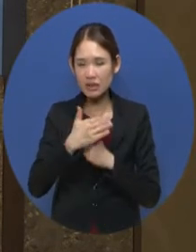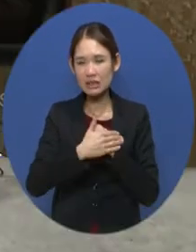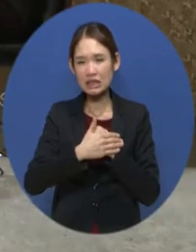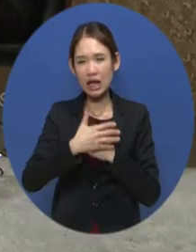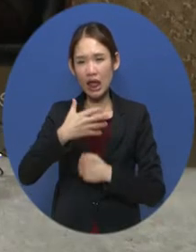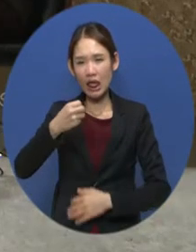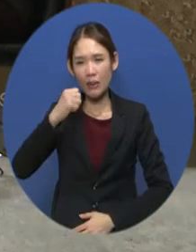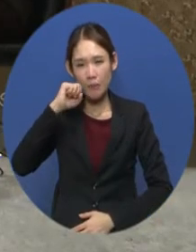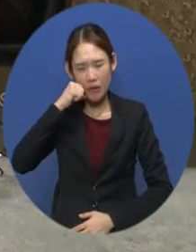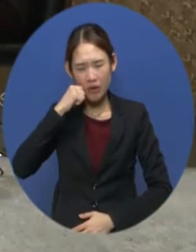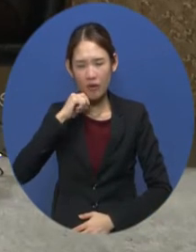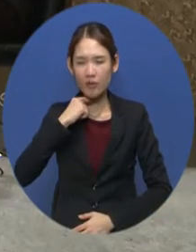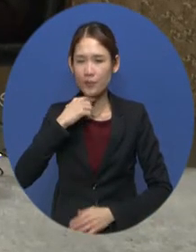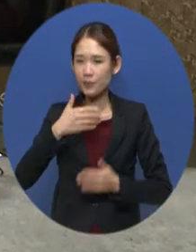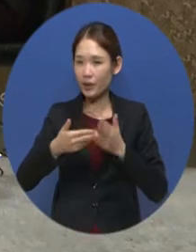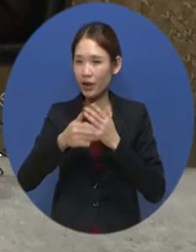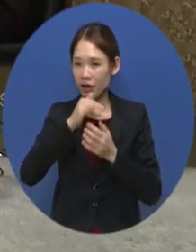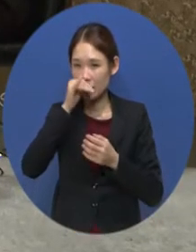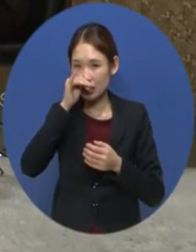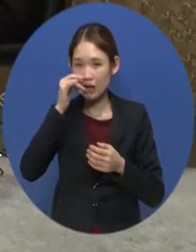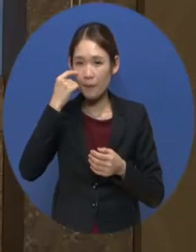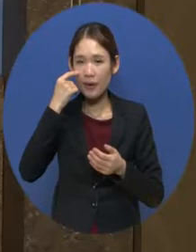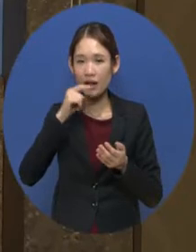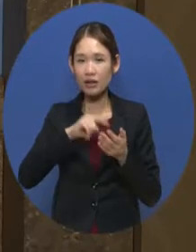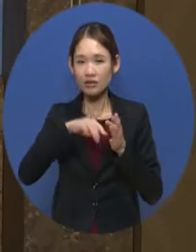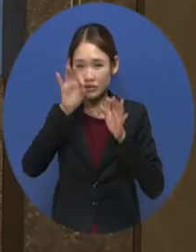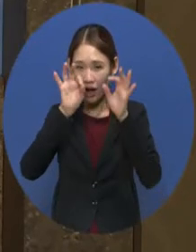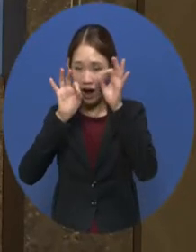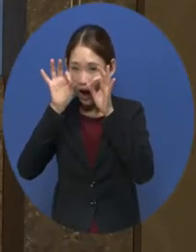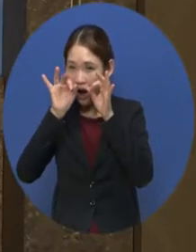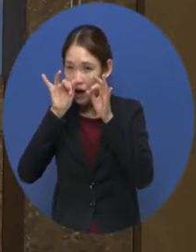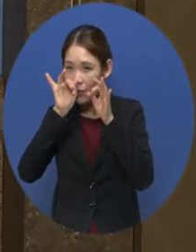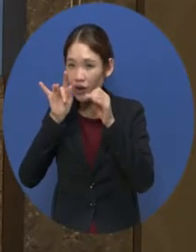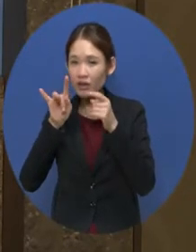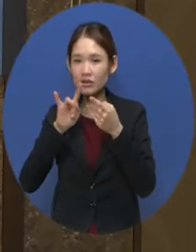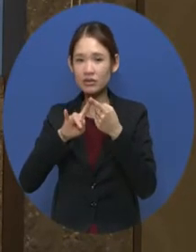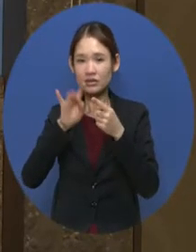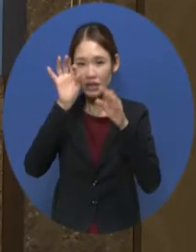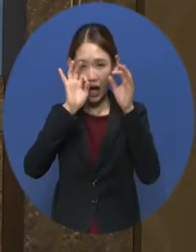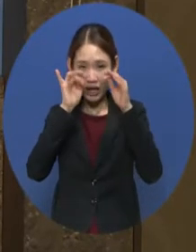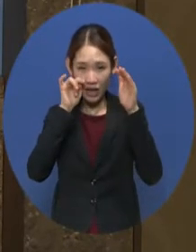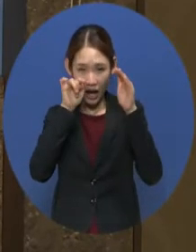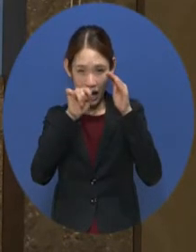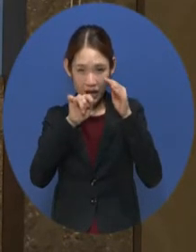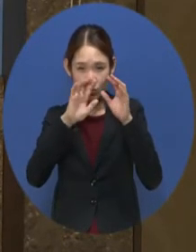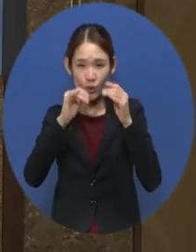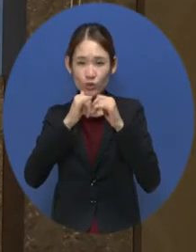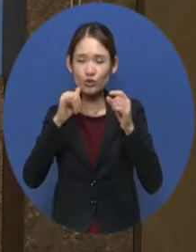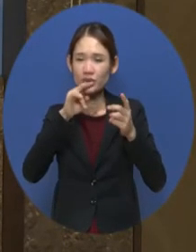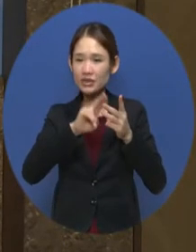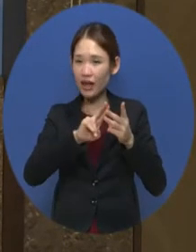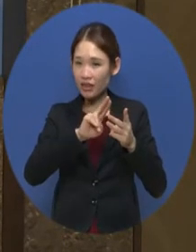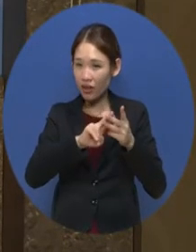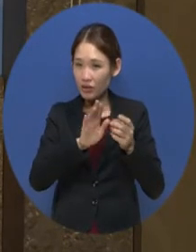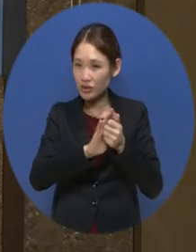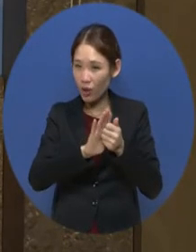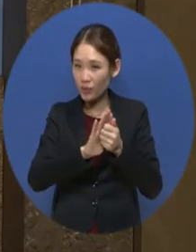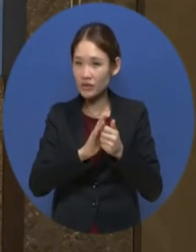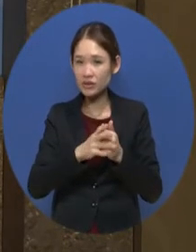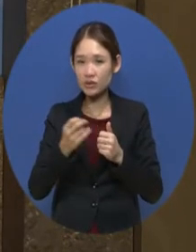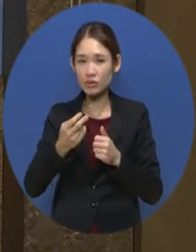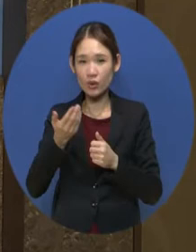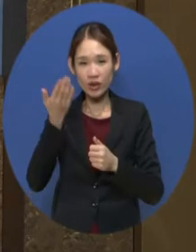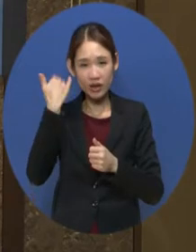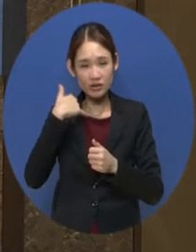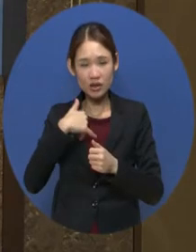있거든요. 사각지대를 발견하고 찾는 데 있어서 네. 최근에 뭐 찻똥 서비스라든지 네. 뭐 예전에 그